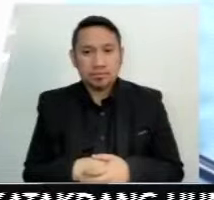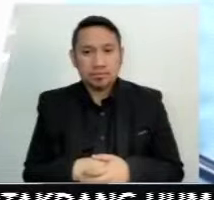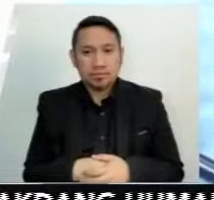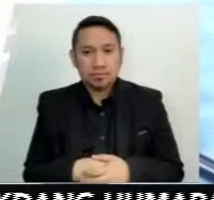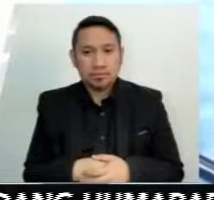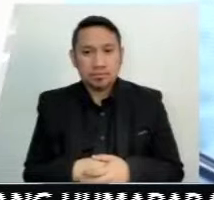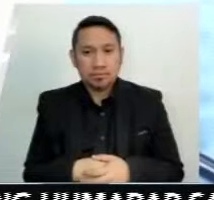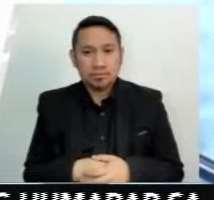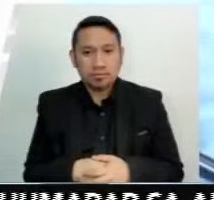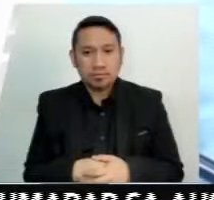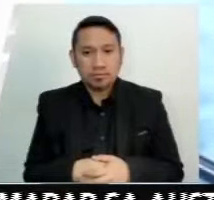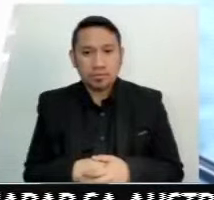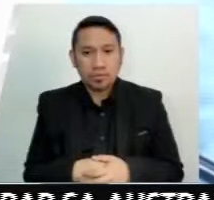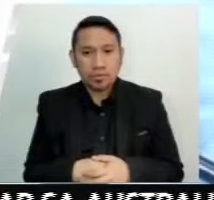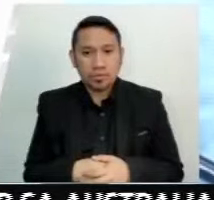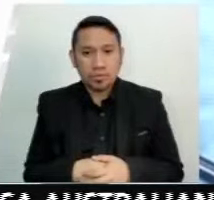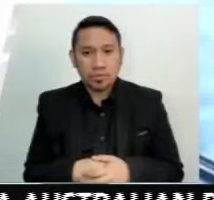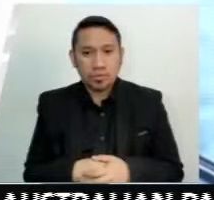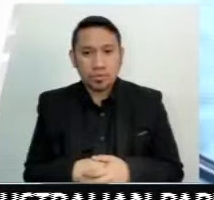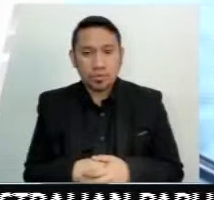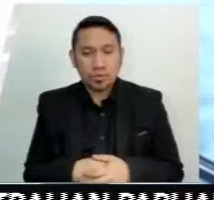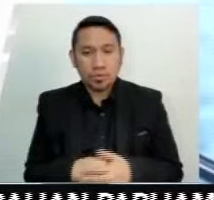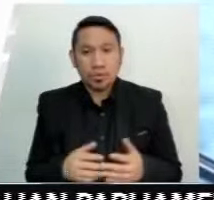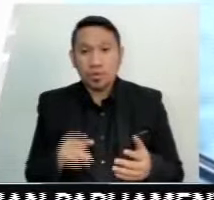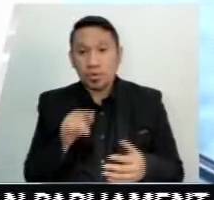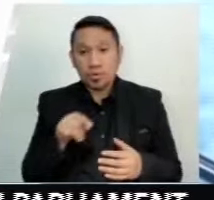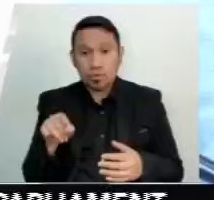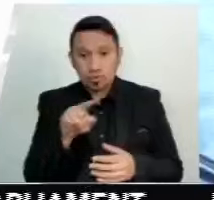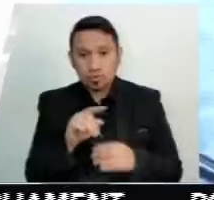Ayaw pag-usba ang konstitusyon